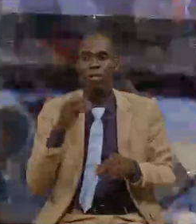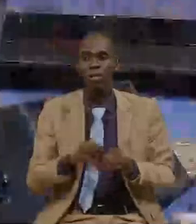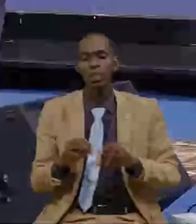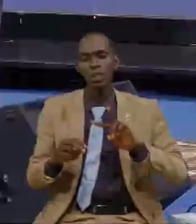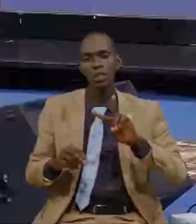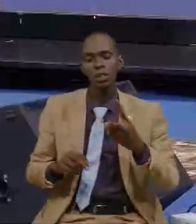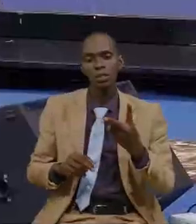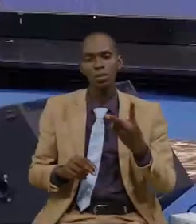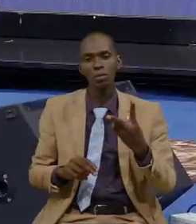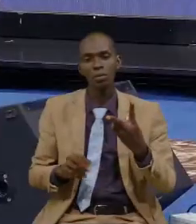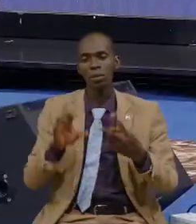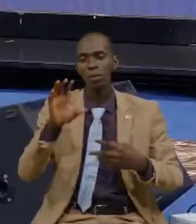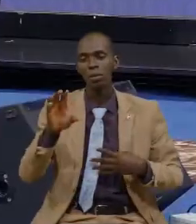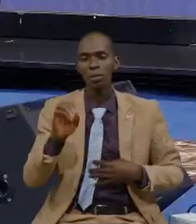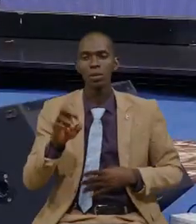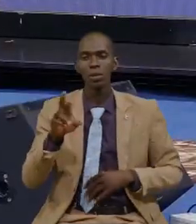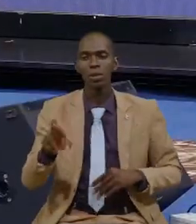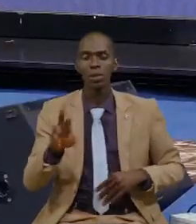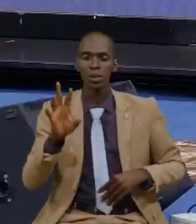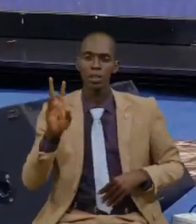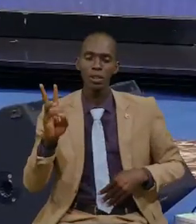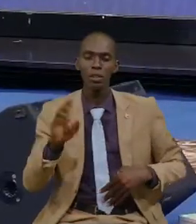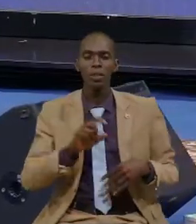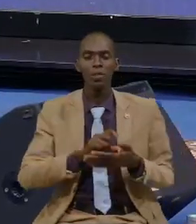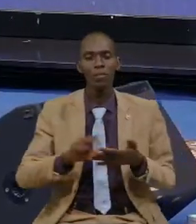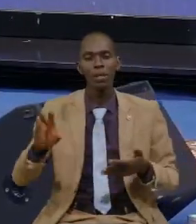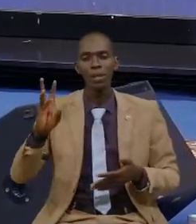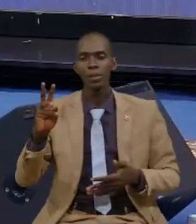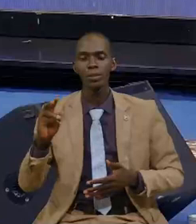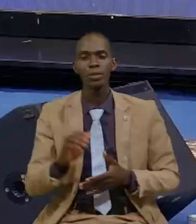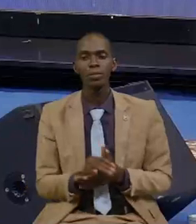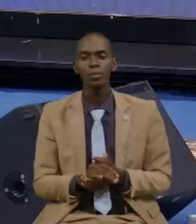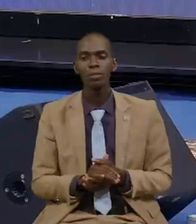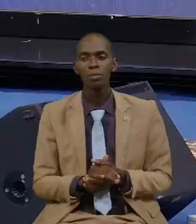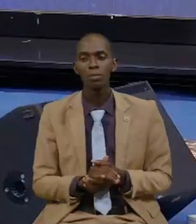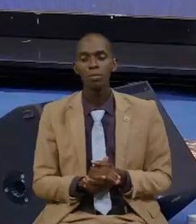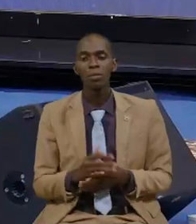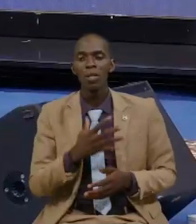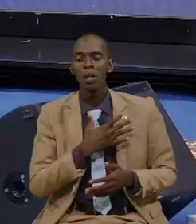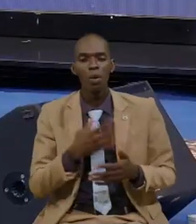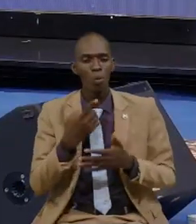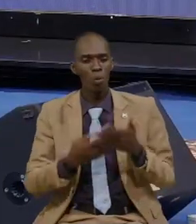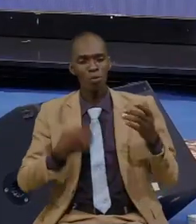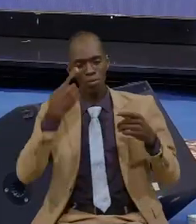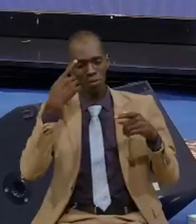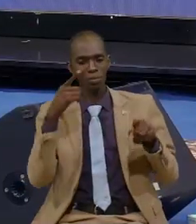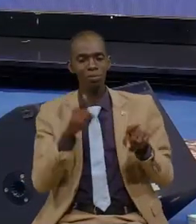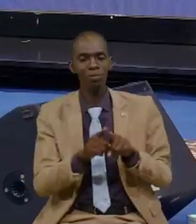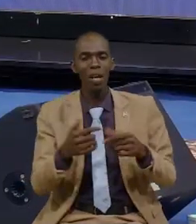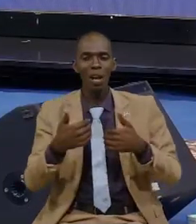va vous en délier. On va à 2 Corinthiens 6, 2